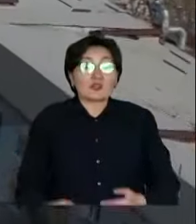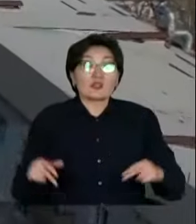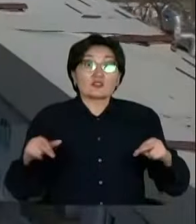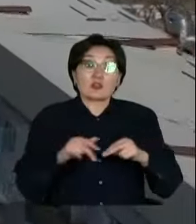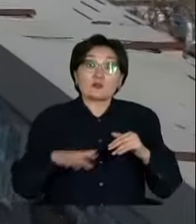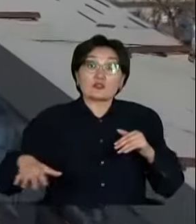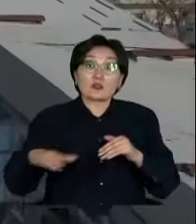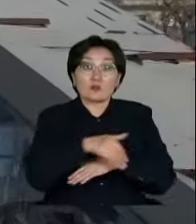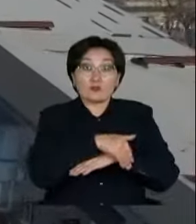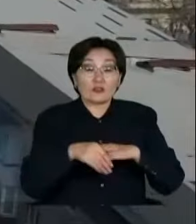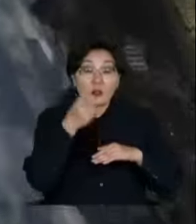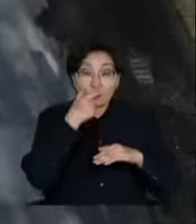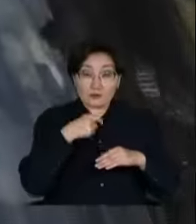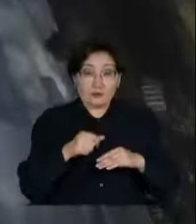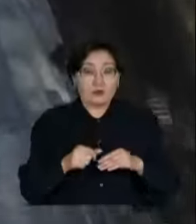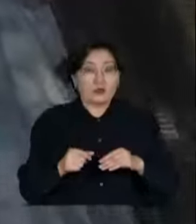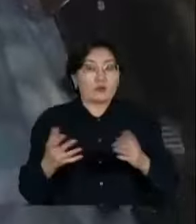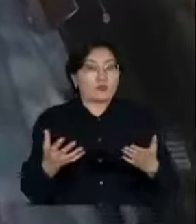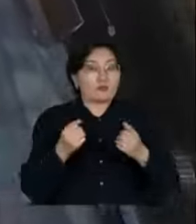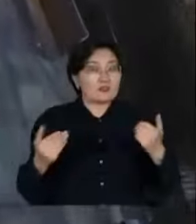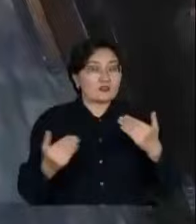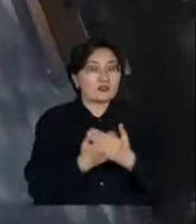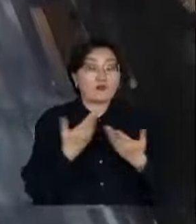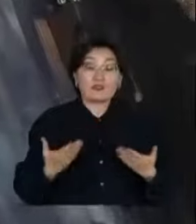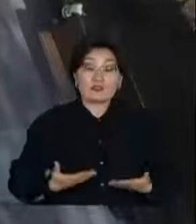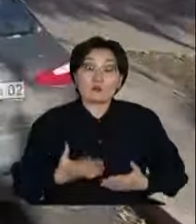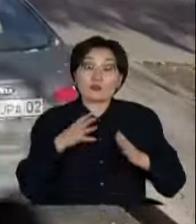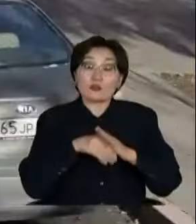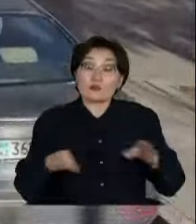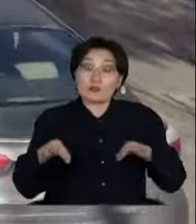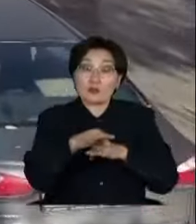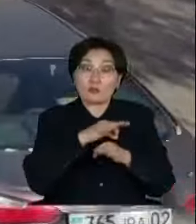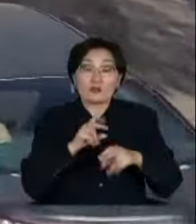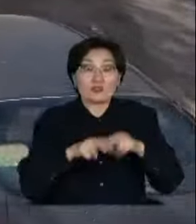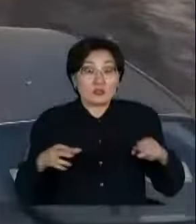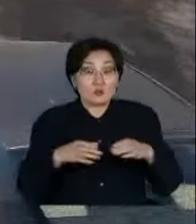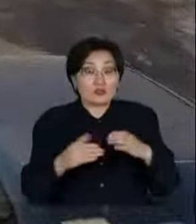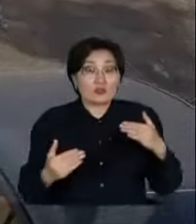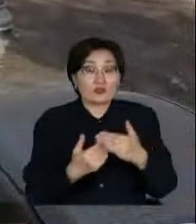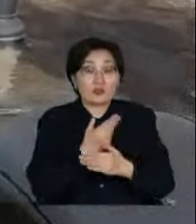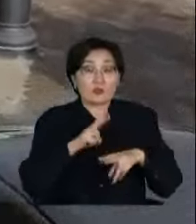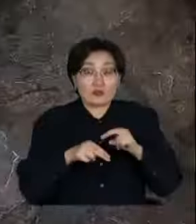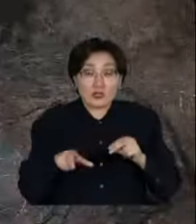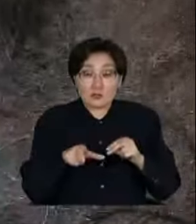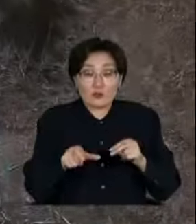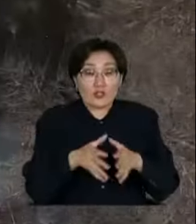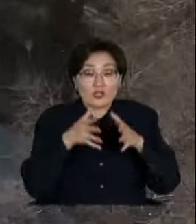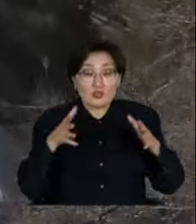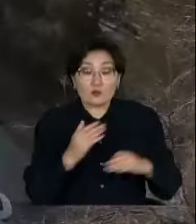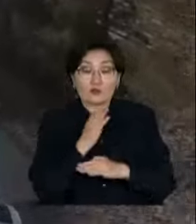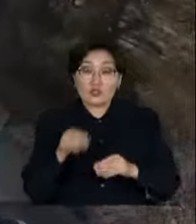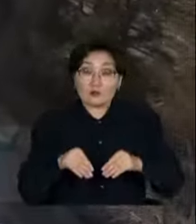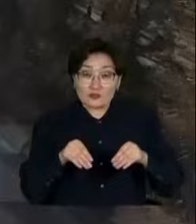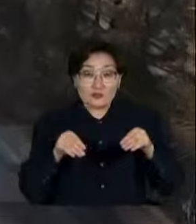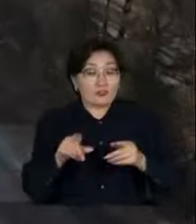Пешеходная зона по улице Панфилова будто получила новую жизнь. В рамках проекта подрядчики обновили проезжую часть, расширили зеленую зону, а